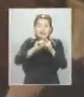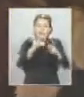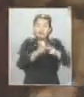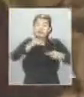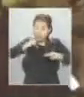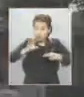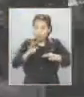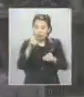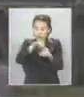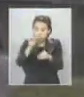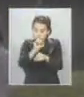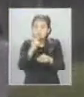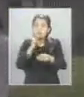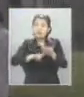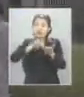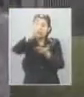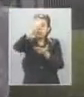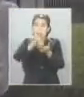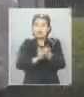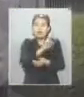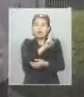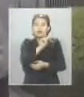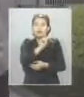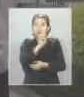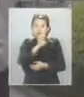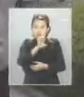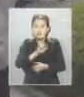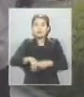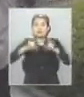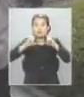ของญาติและส่งอีเมลไปได้ที่ rtetokyo@hotmail.com